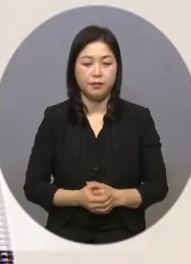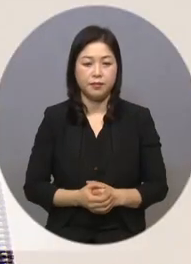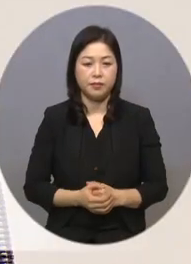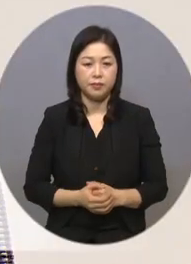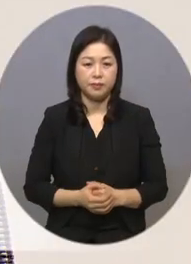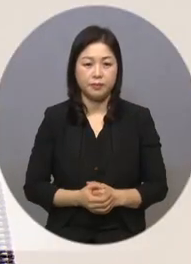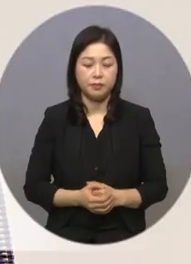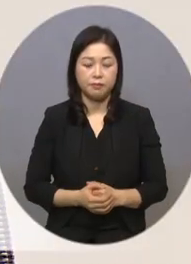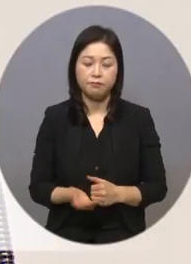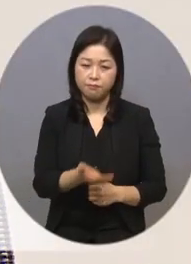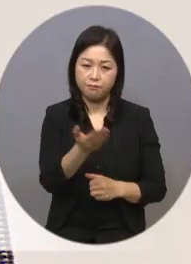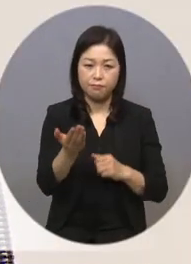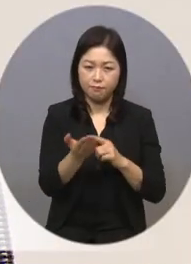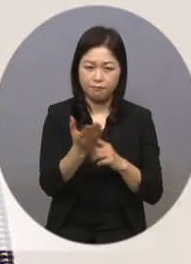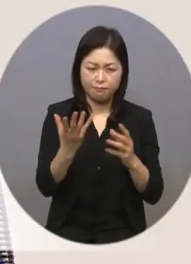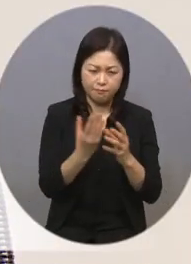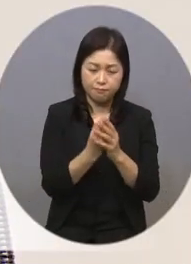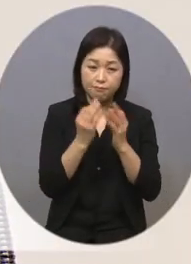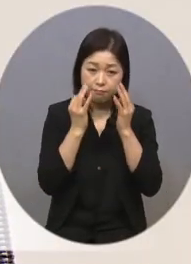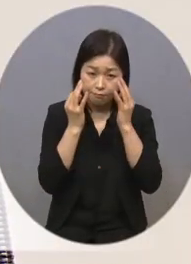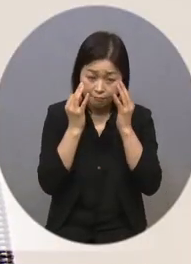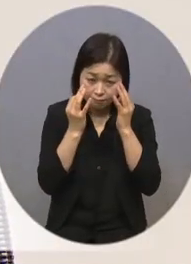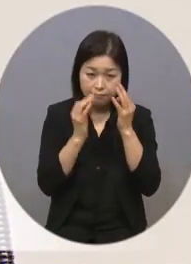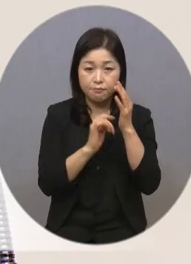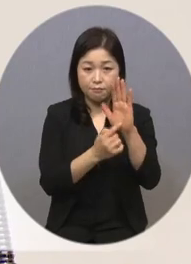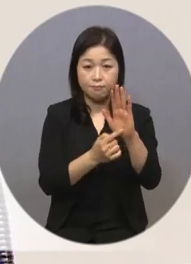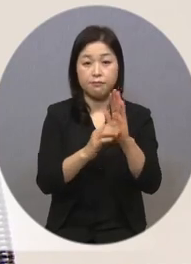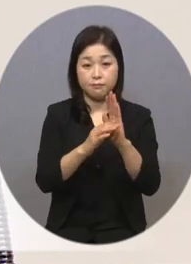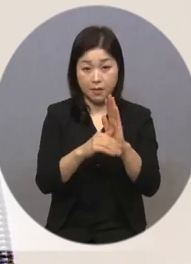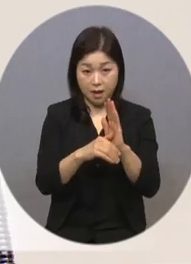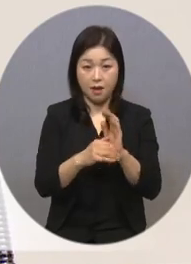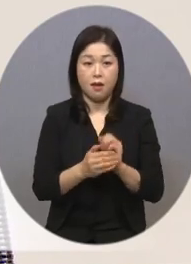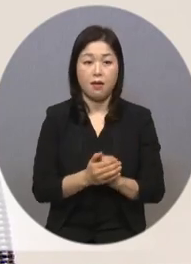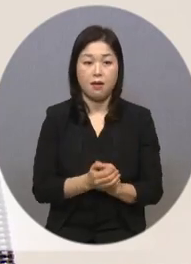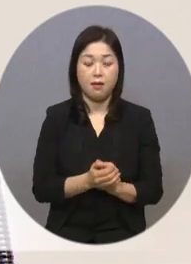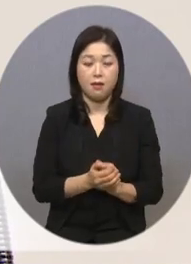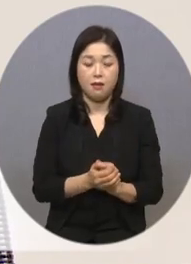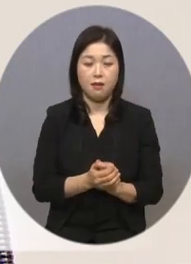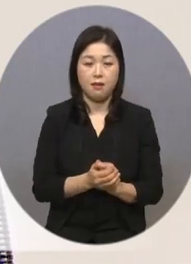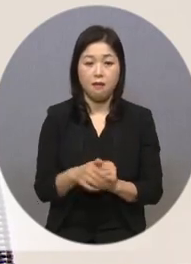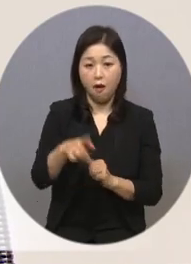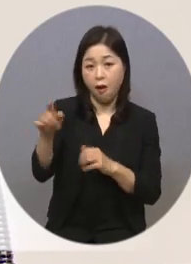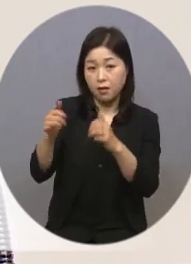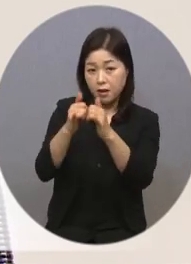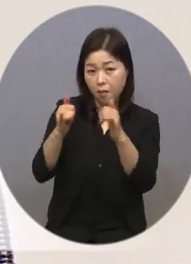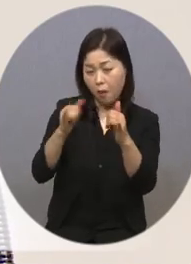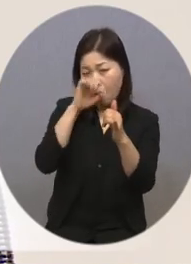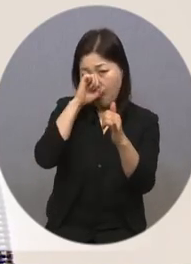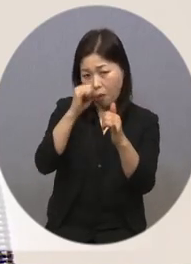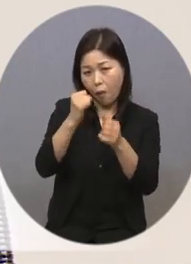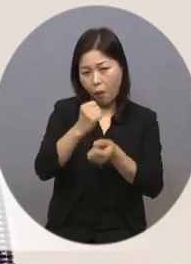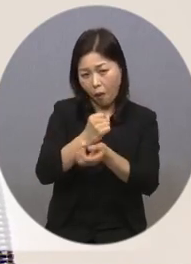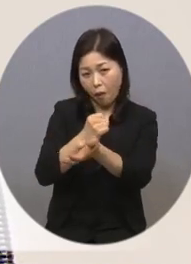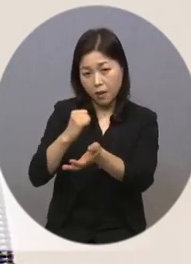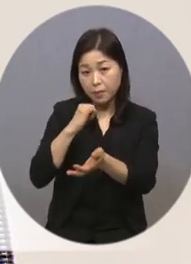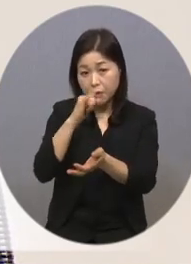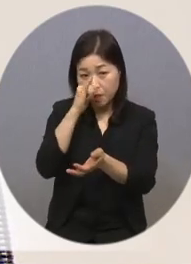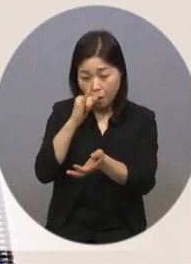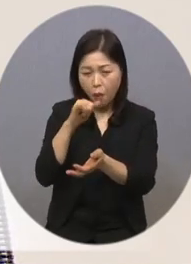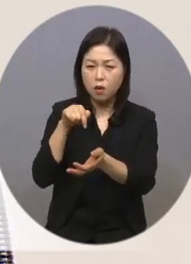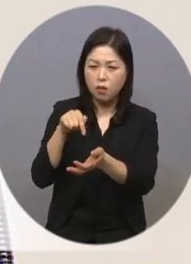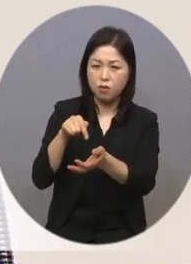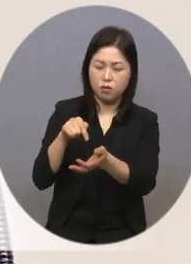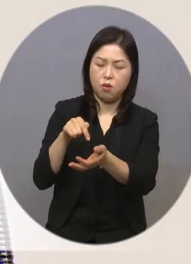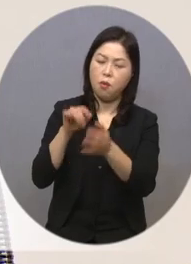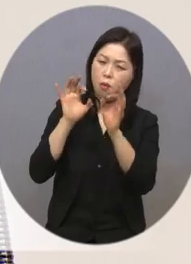그런 최선을 다했을 때 누군가에게는 선한 영향력을 미칠 것이고요. 그걸 바라보는 우리 국민들은